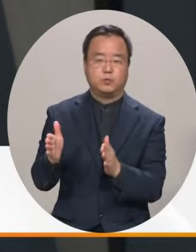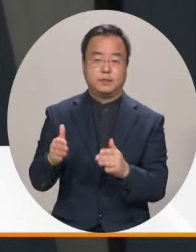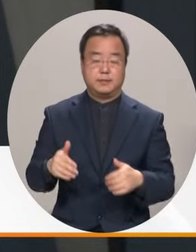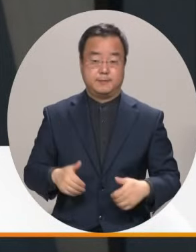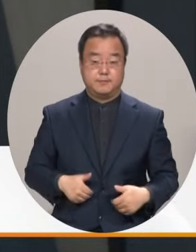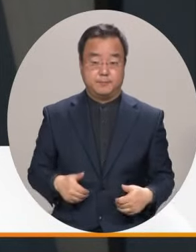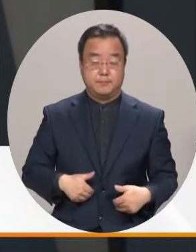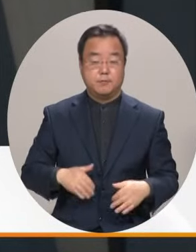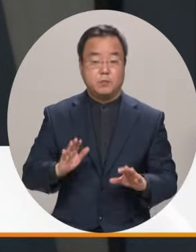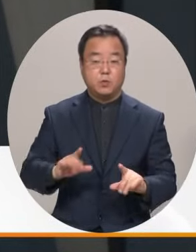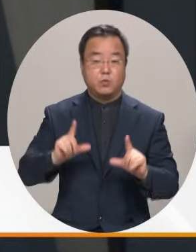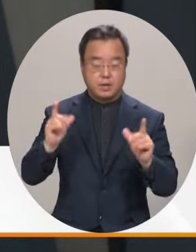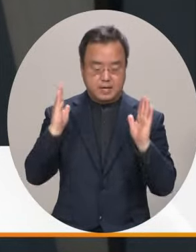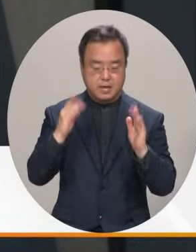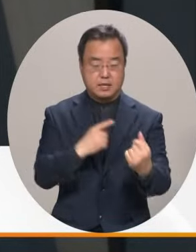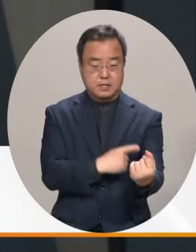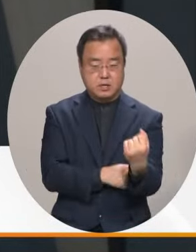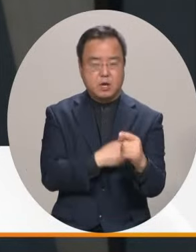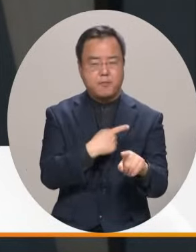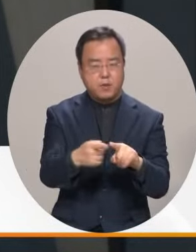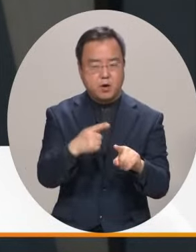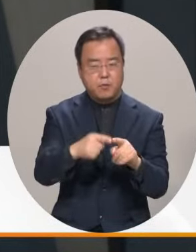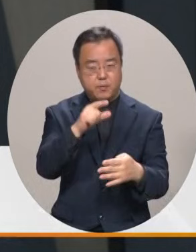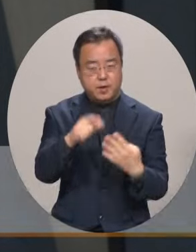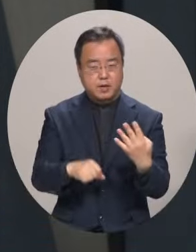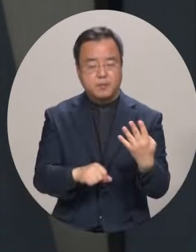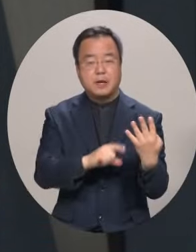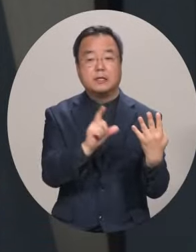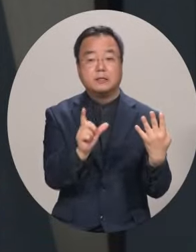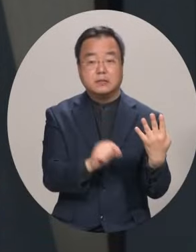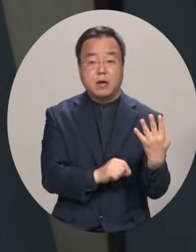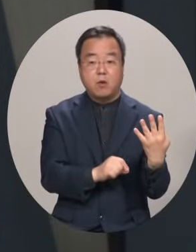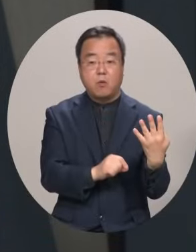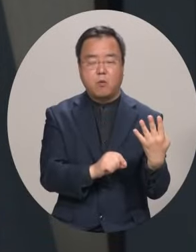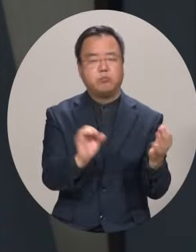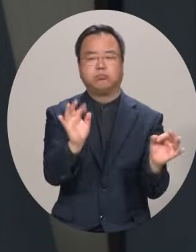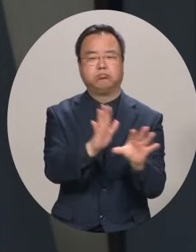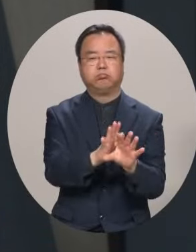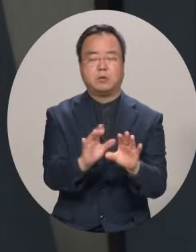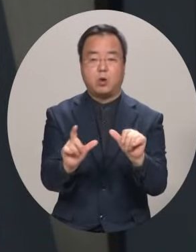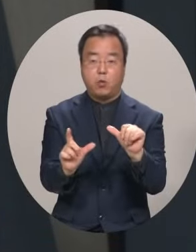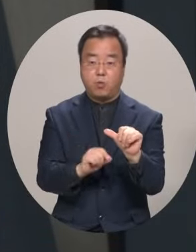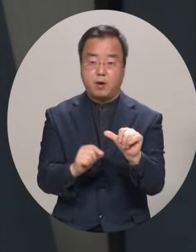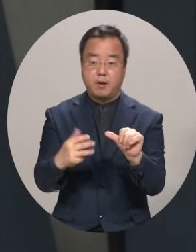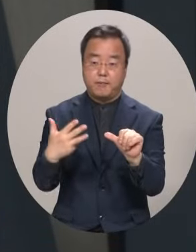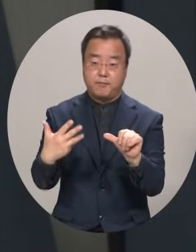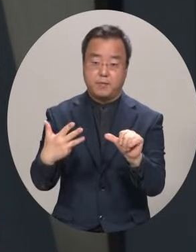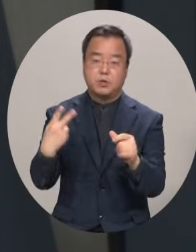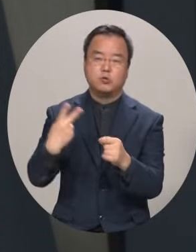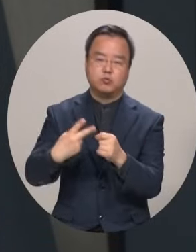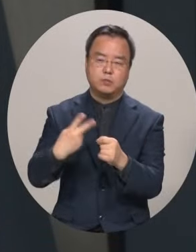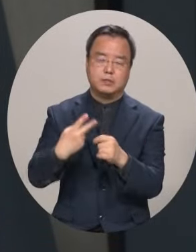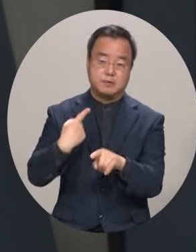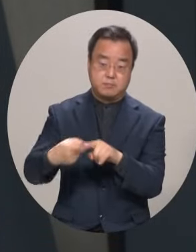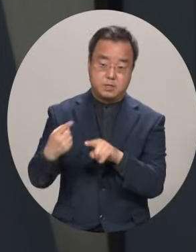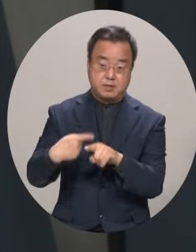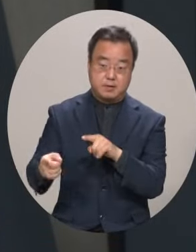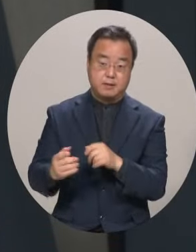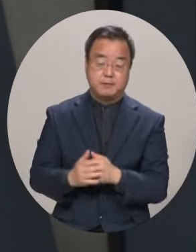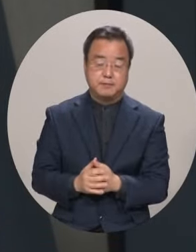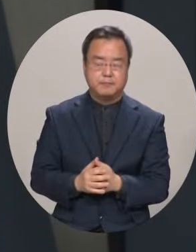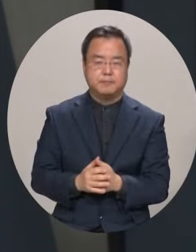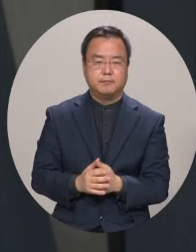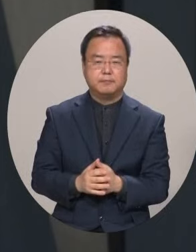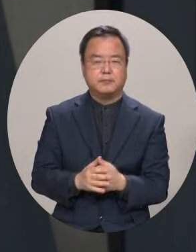특히 올해 학평 일정을 보면은 월 학평이 없어지고 5월 8일에 두 번째 학병 실시하게 됩니다 그렇게